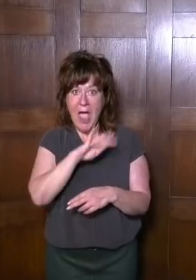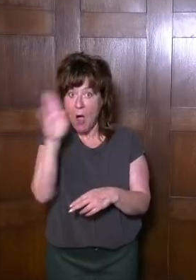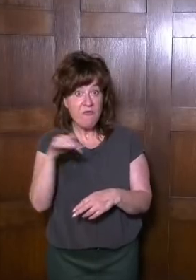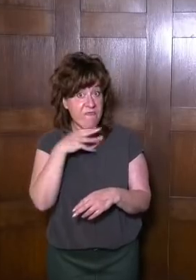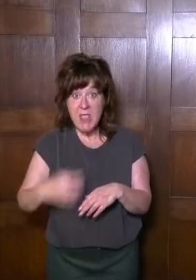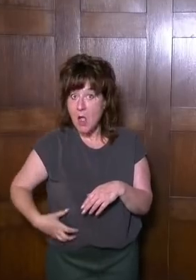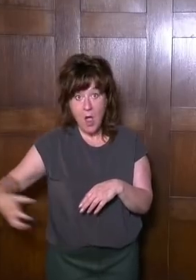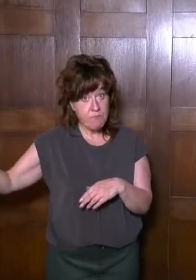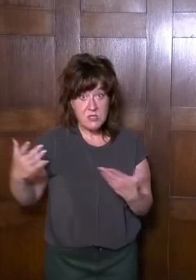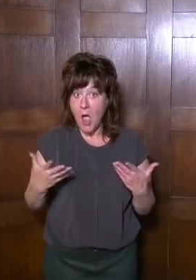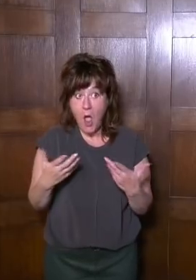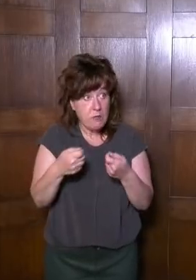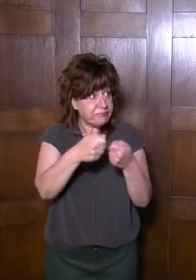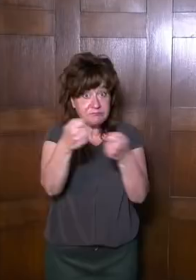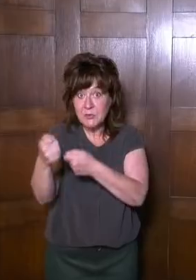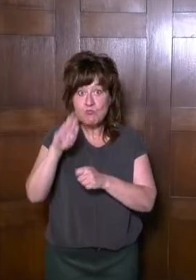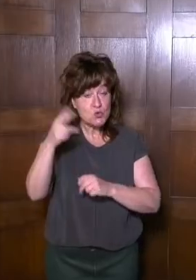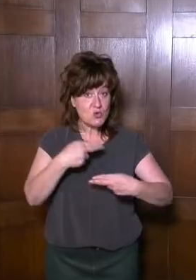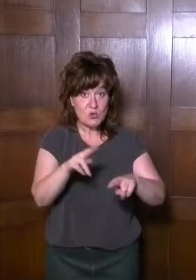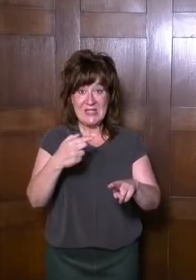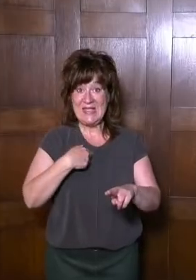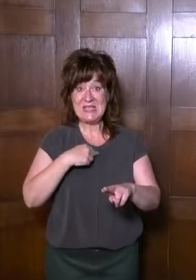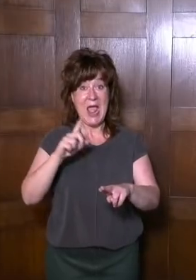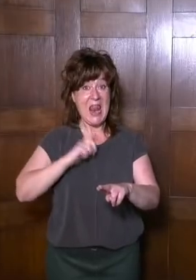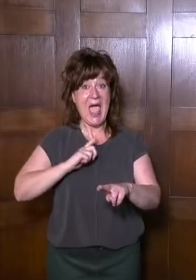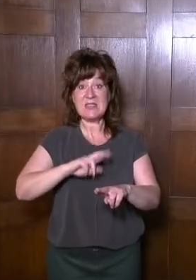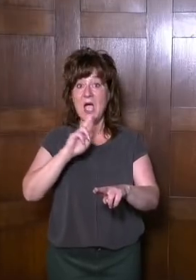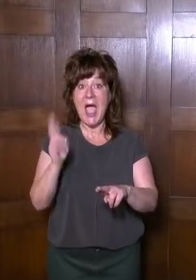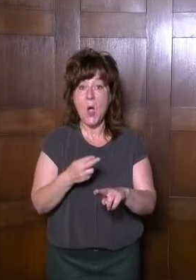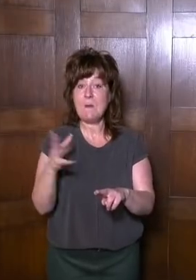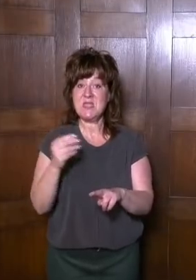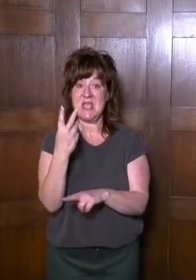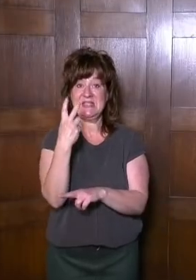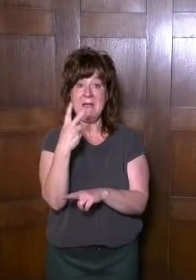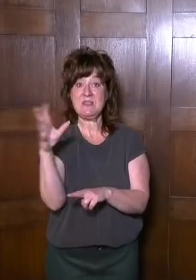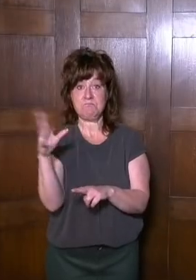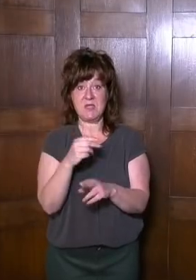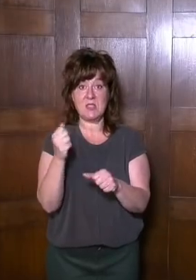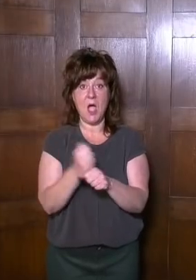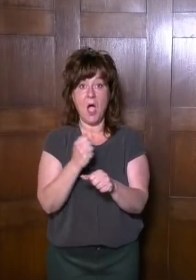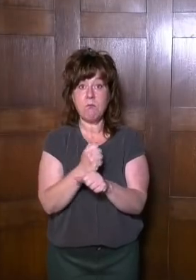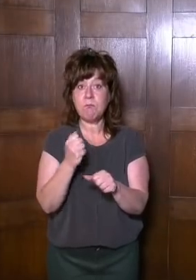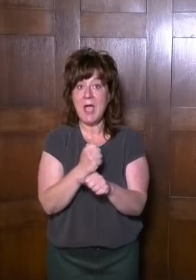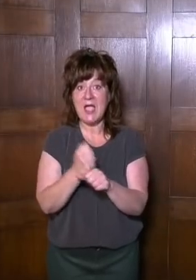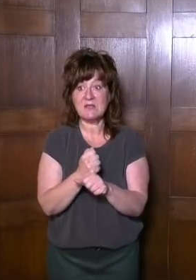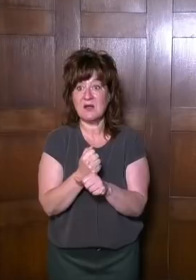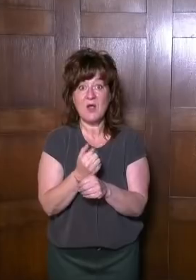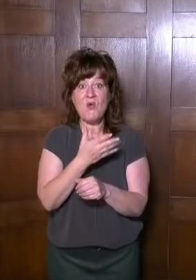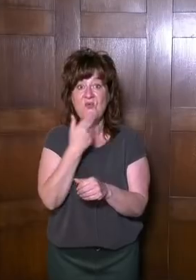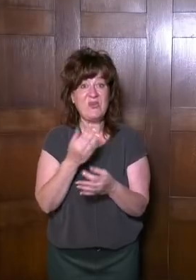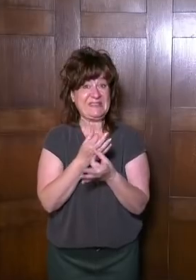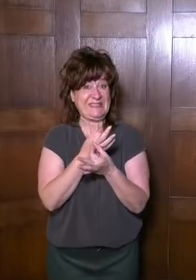da gebunden ist, was zurückgeführt werden muss. Ich war leider auch noch in der Lage mit 20 Mitarbeitern, dass keinerlei Zuschüsse für